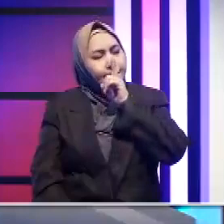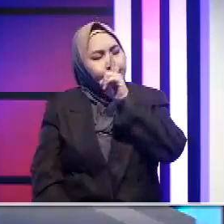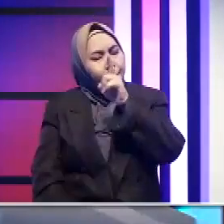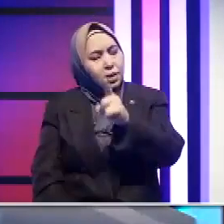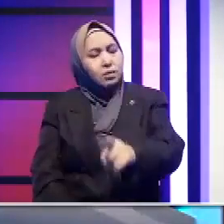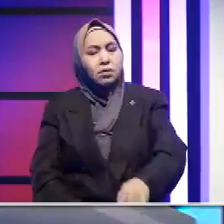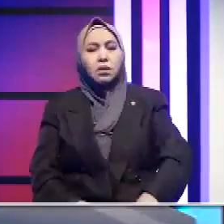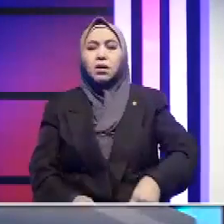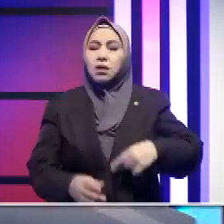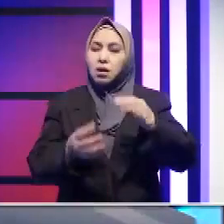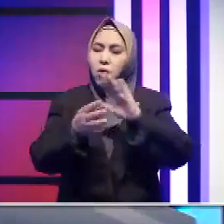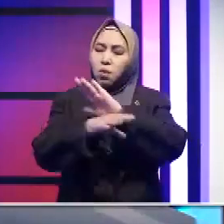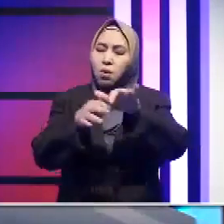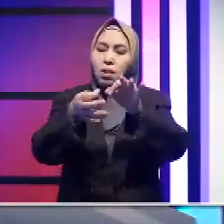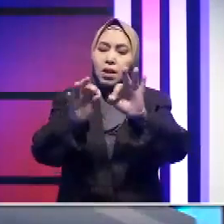sodakowlohuladzim